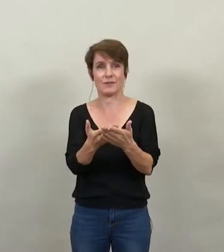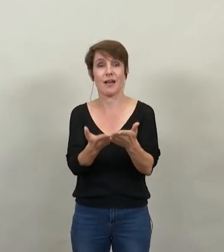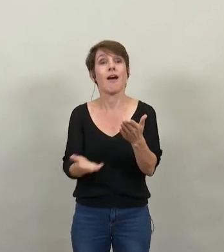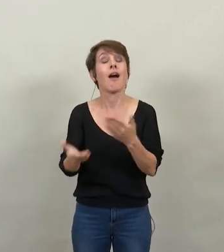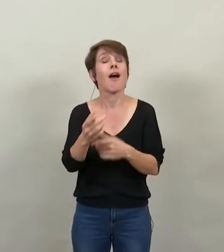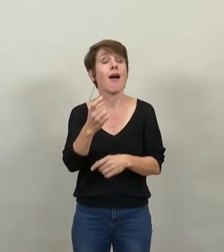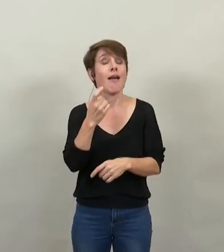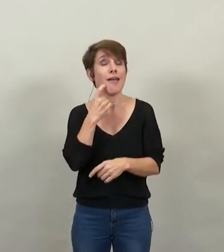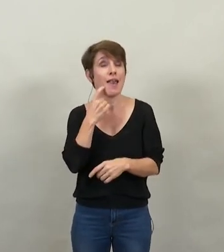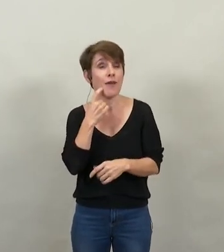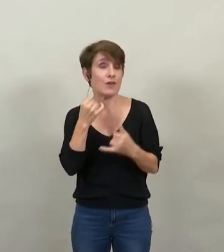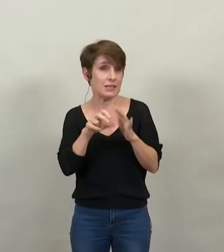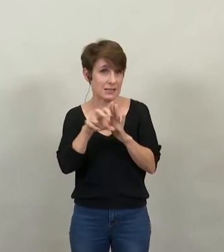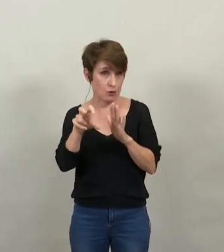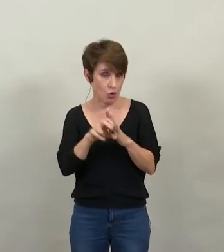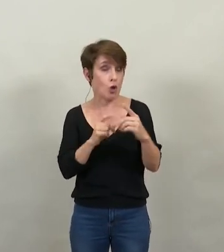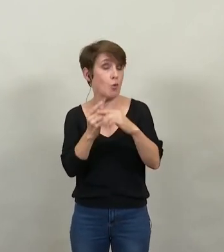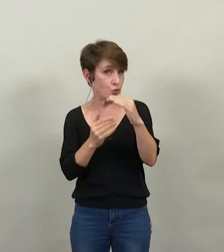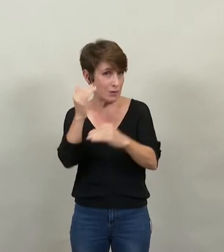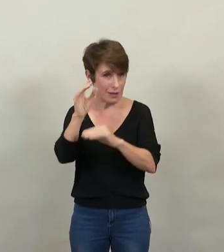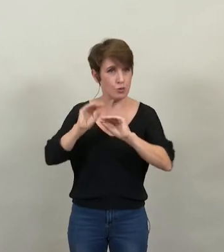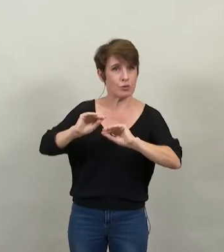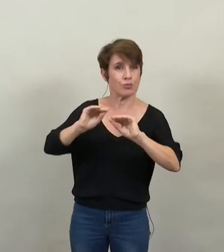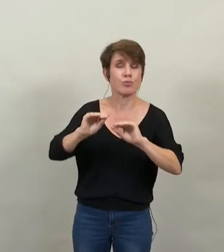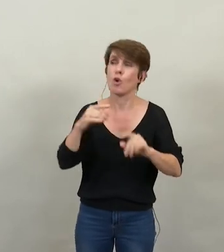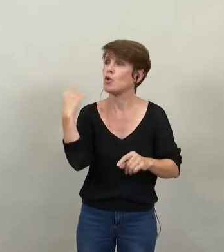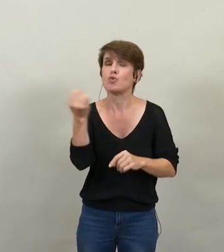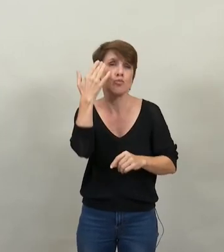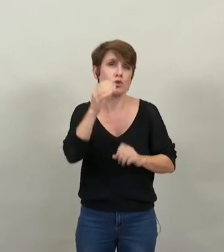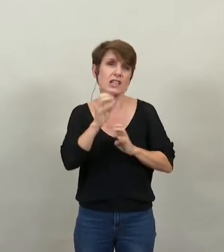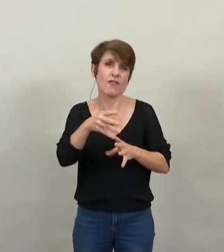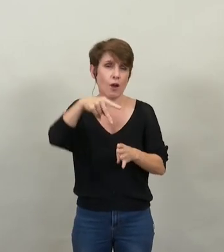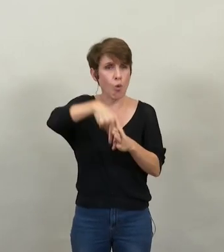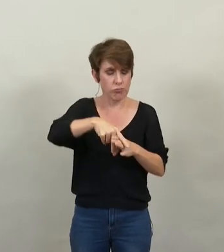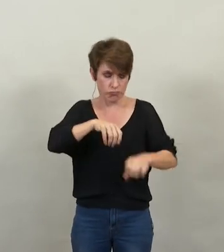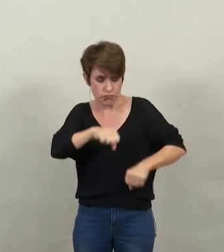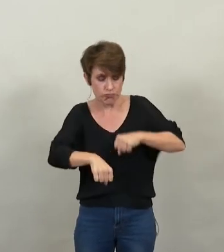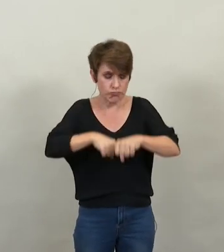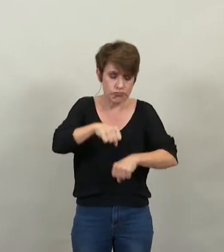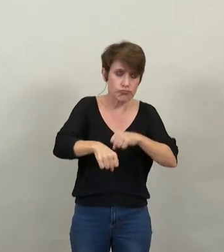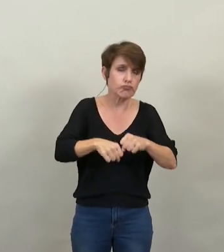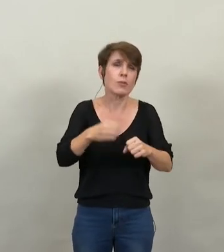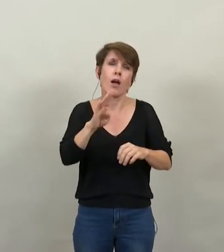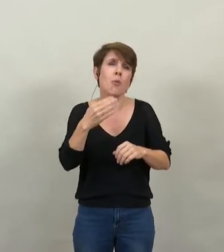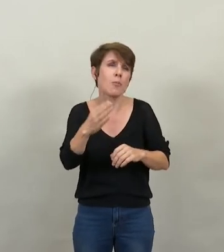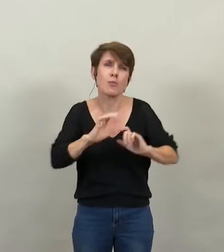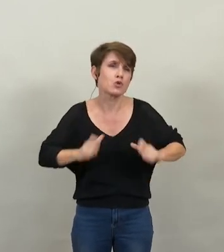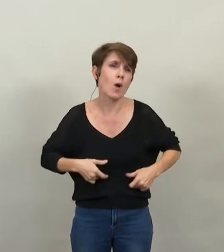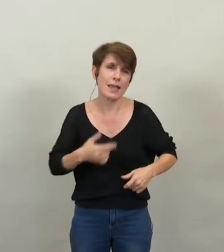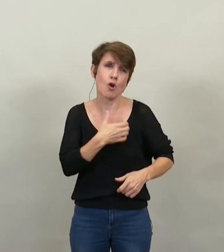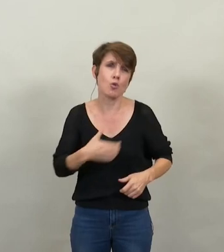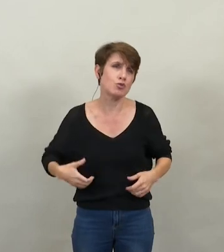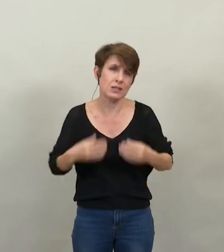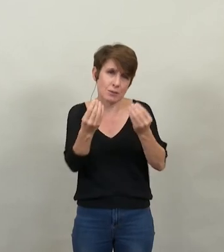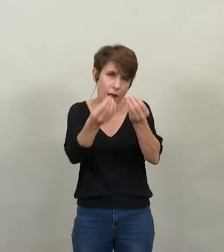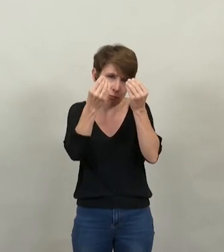petits grenobloises et aux petits grenoblois et aux adultes on sait tous dans l'absolu faire du vélo et je suis d'accord on n pas besoin d'une école municipale pour apprendre à